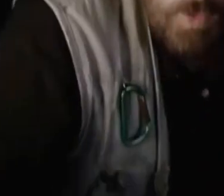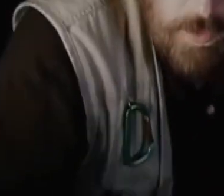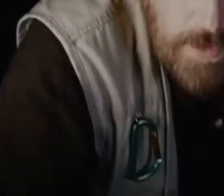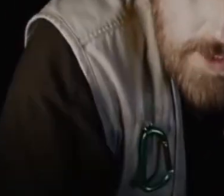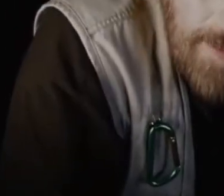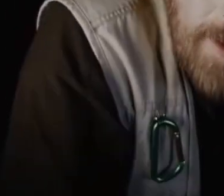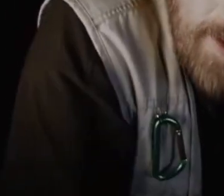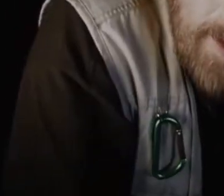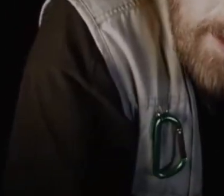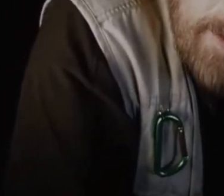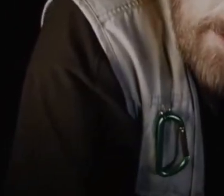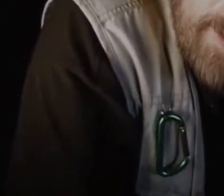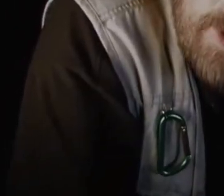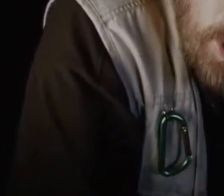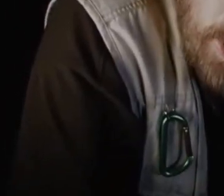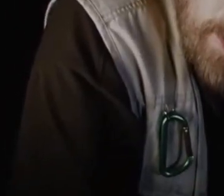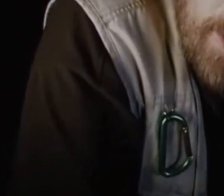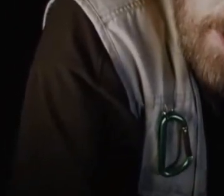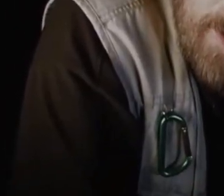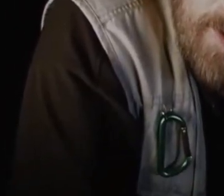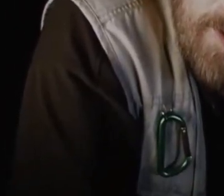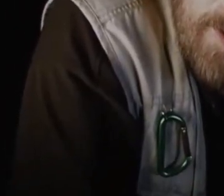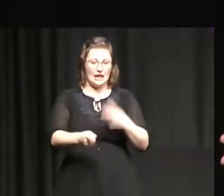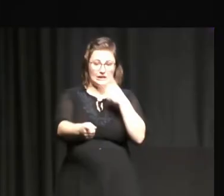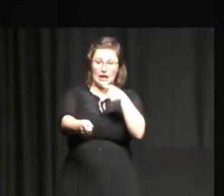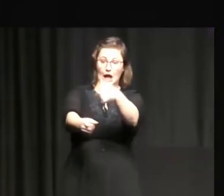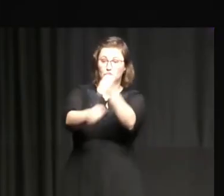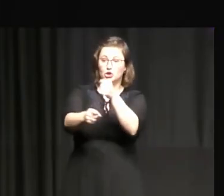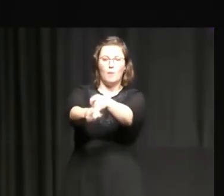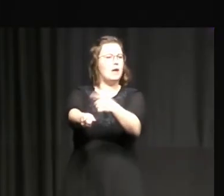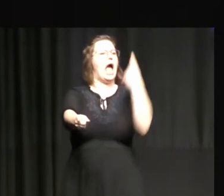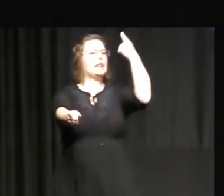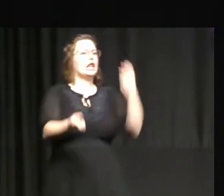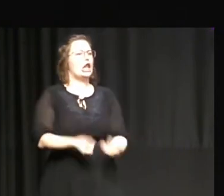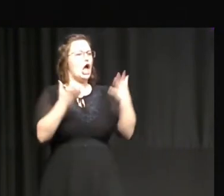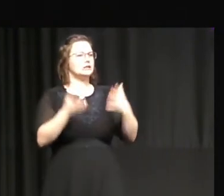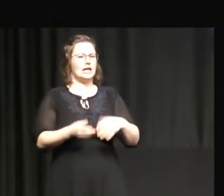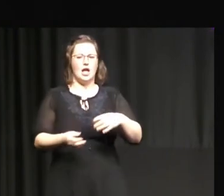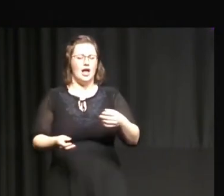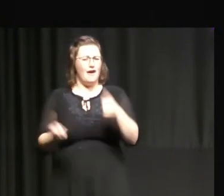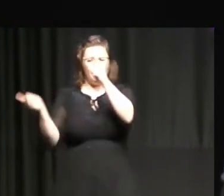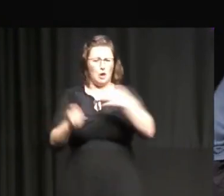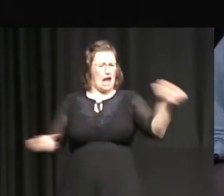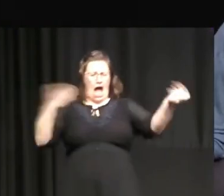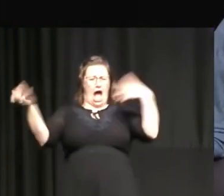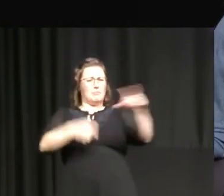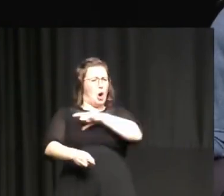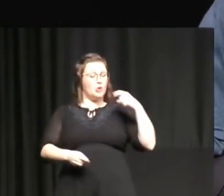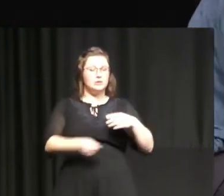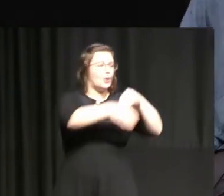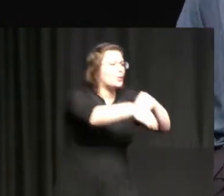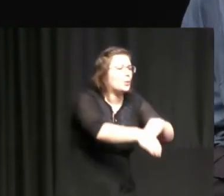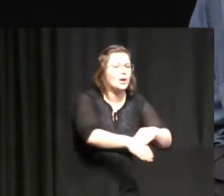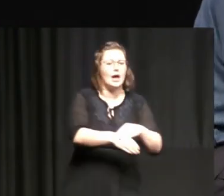filmerna. Där spelar jag en reporter som bokstavligen snubblar runt i buskarna. Jag tänker så här, att vecka 26 så ska ni som